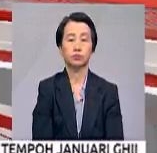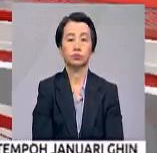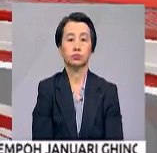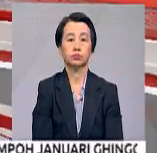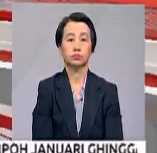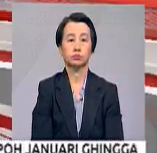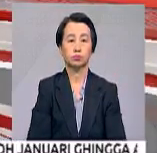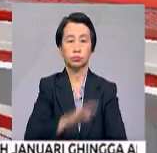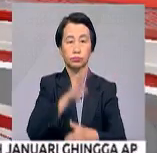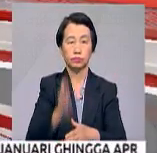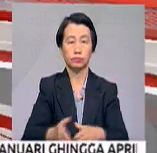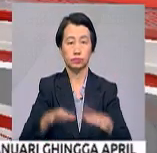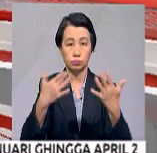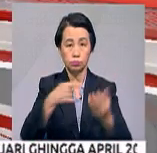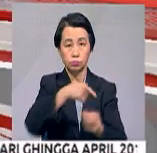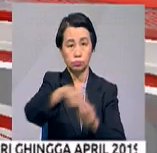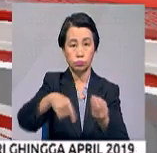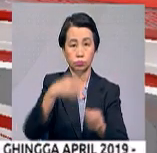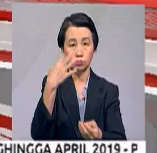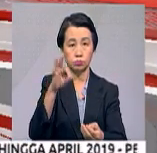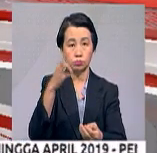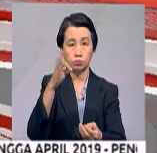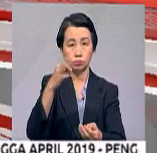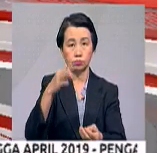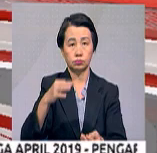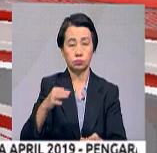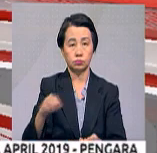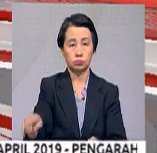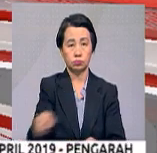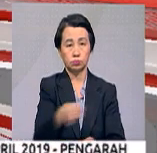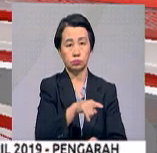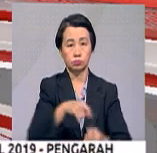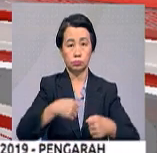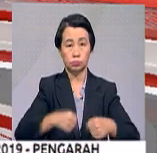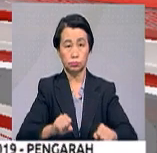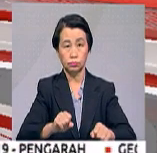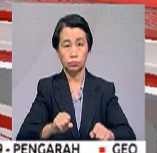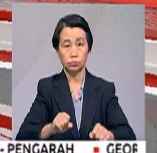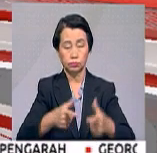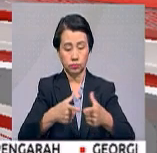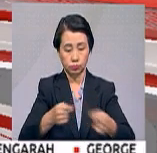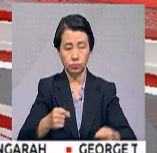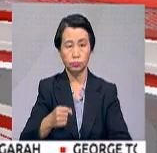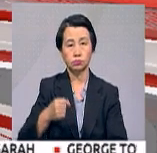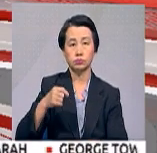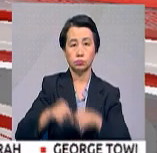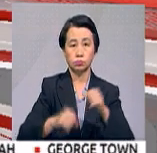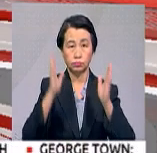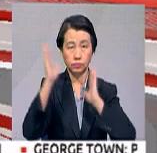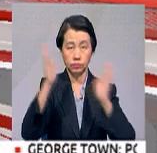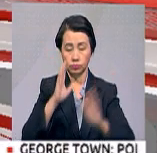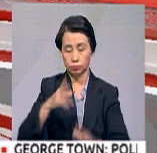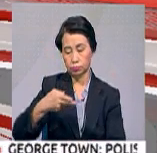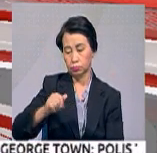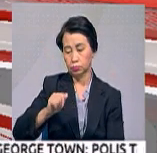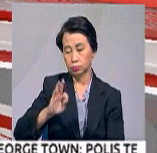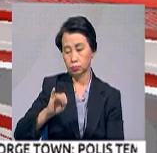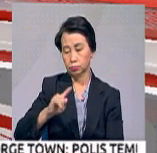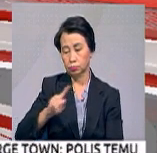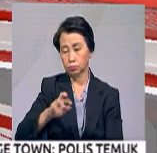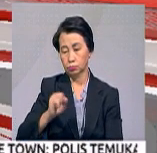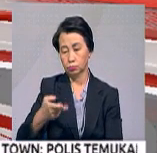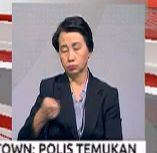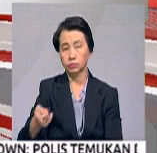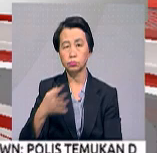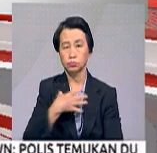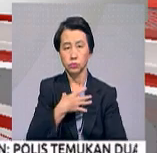Biarpun menamatkan saingan di tempat ke-19 pada Grand Prix Jepun, namun pelumba negara Hafiz Syahrin Abdullah tetap menjadi bualan kerana